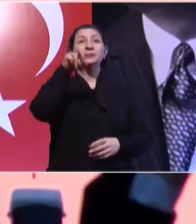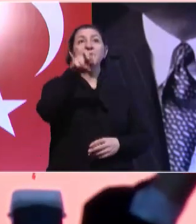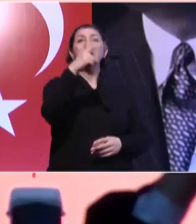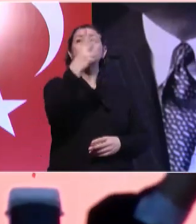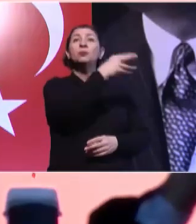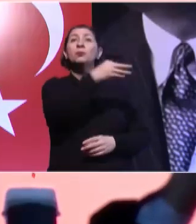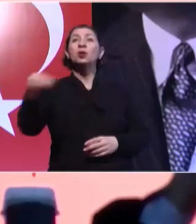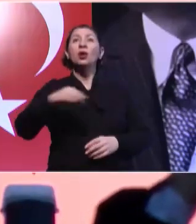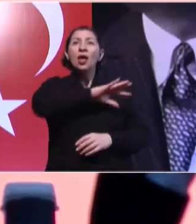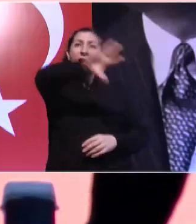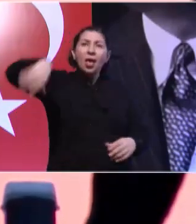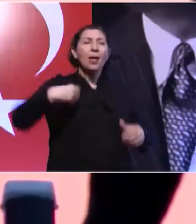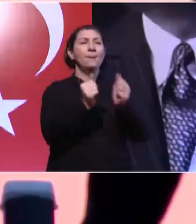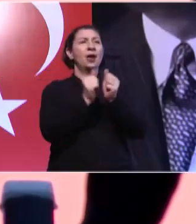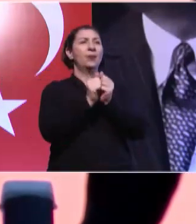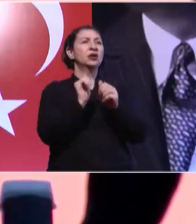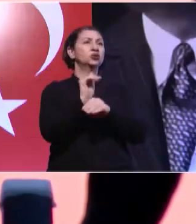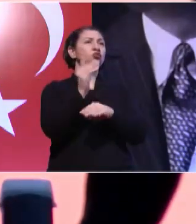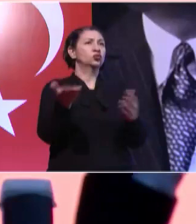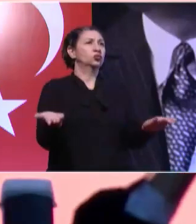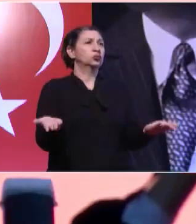82 milyon beraber yaşıyoruz.